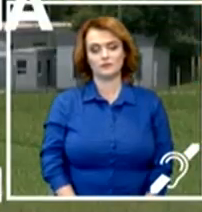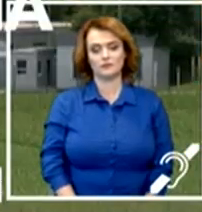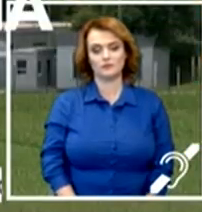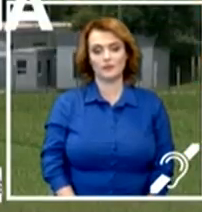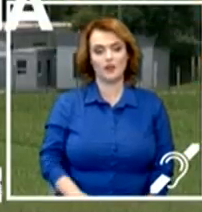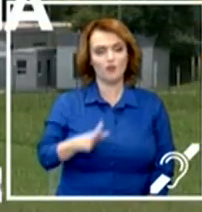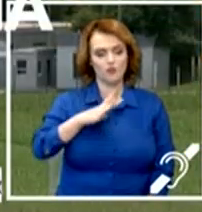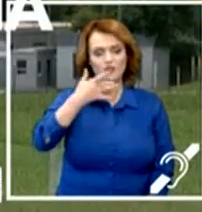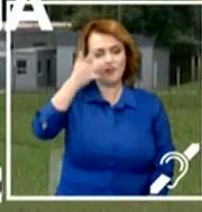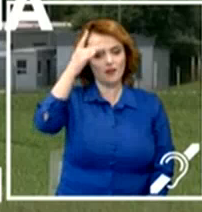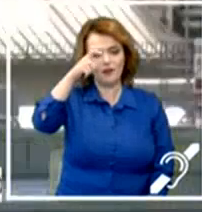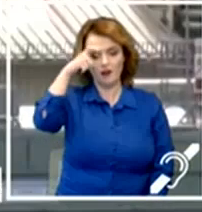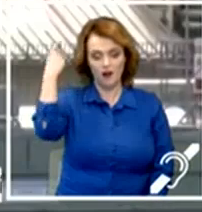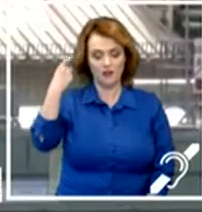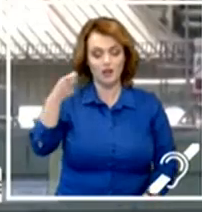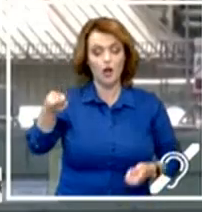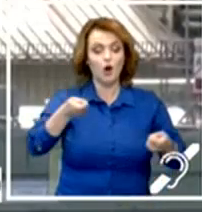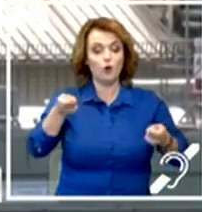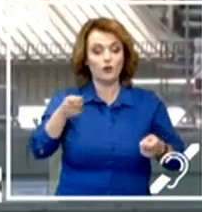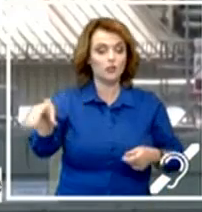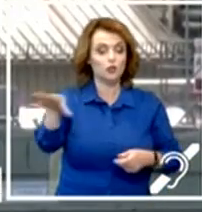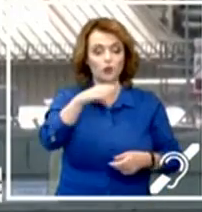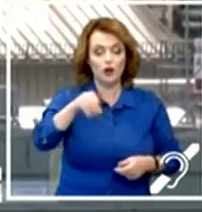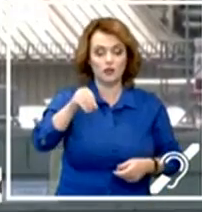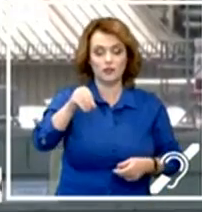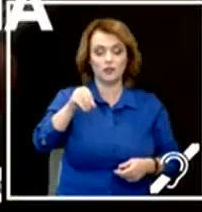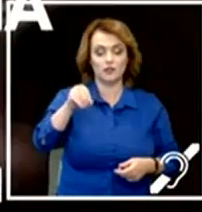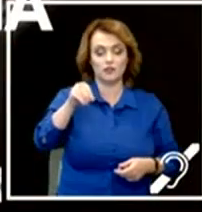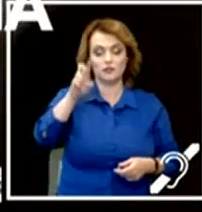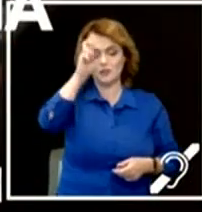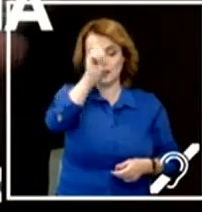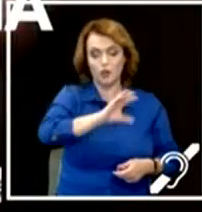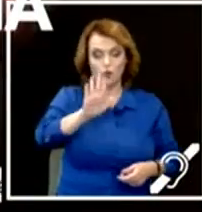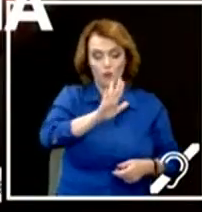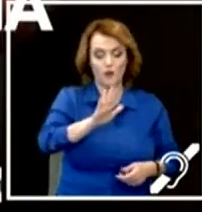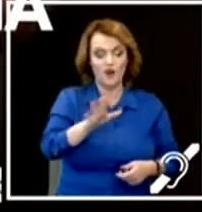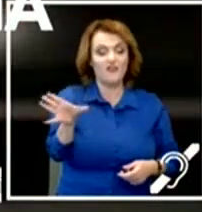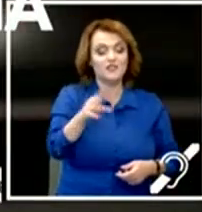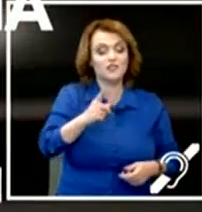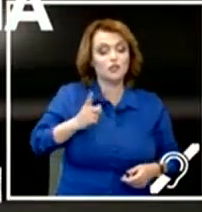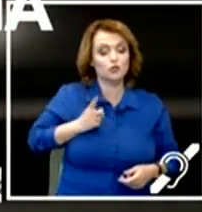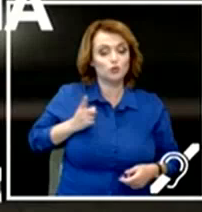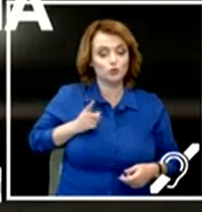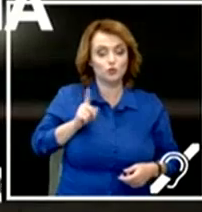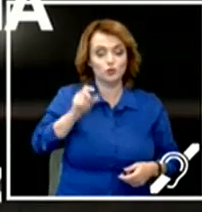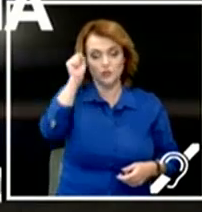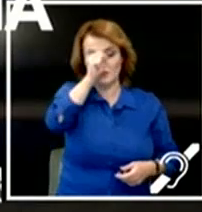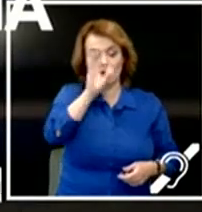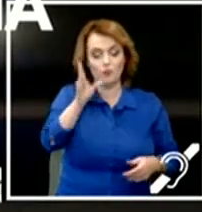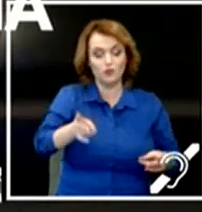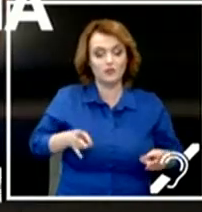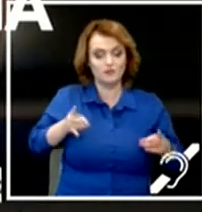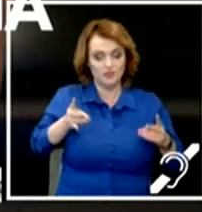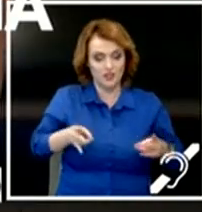După o vară caldă, guvernele din Europa așteaptă o iarnă blândă în condițiile în care aproape toate statele au renunțat la gazul